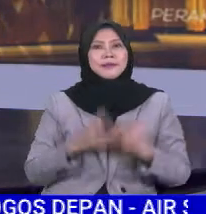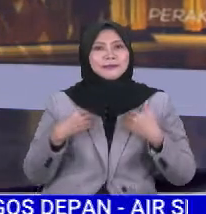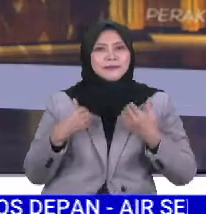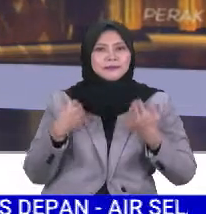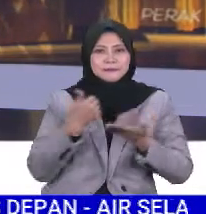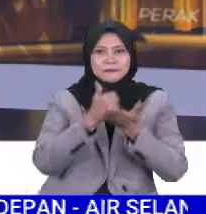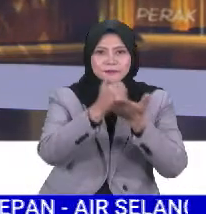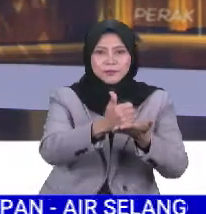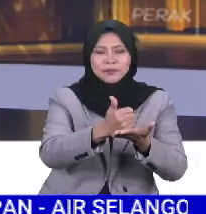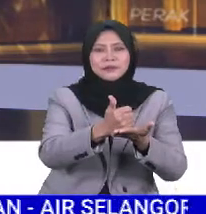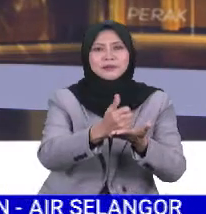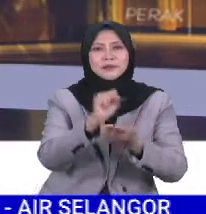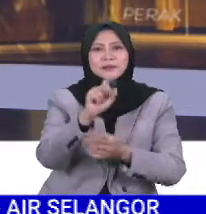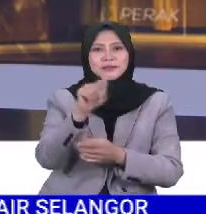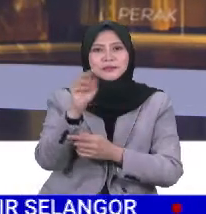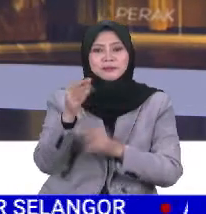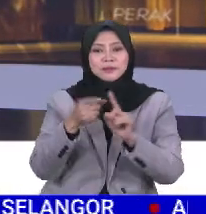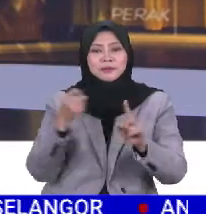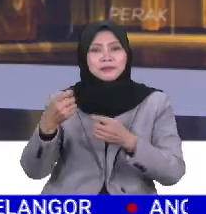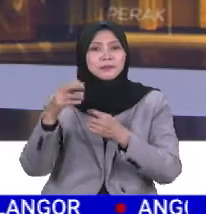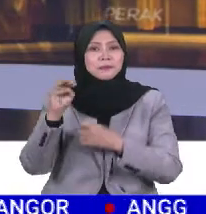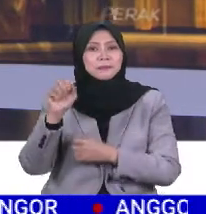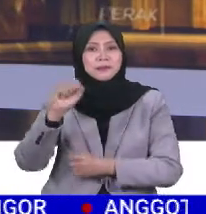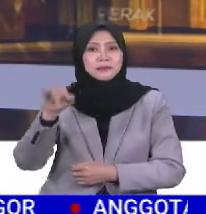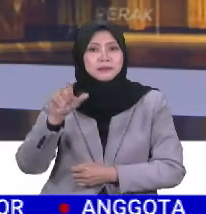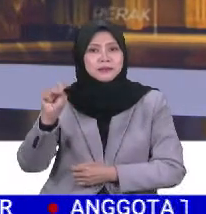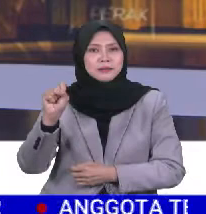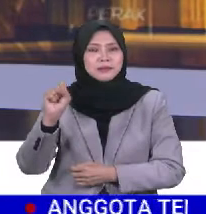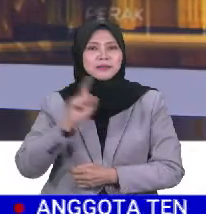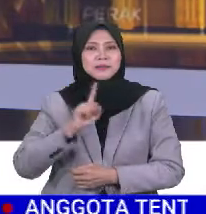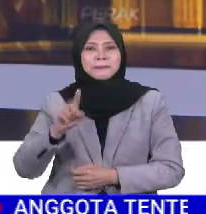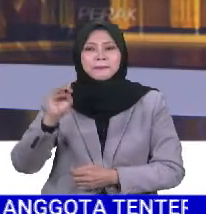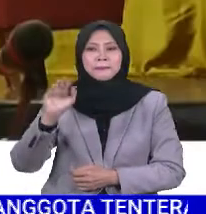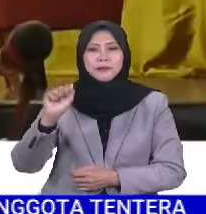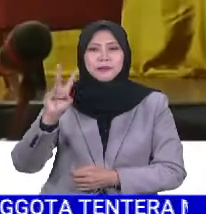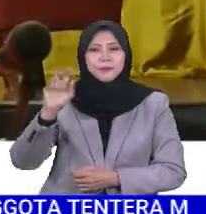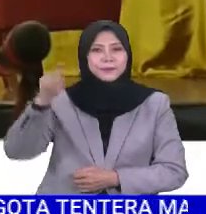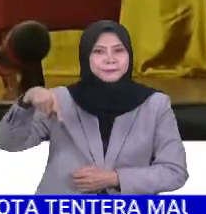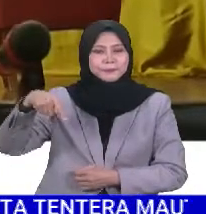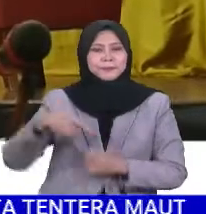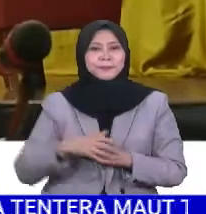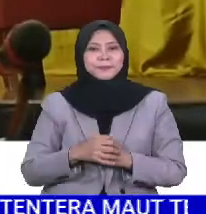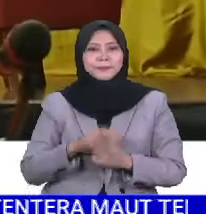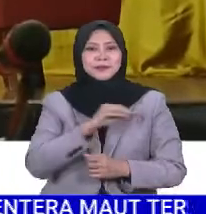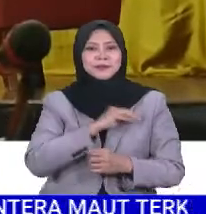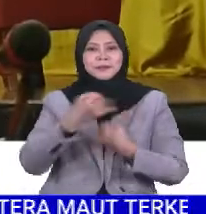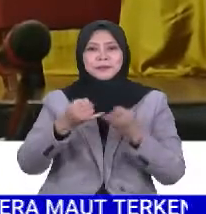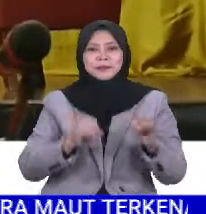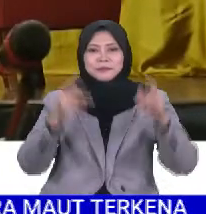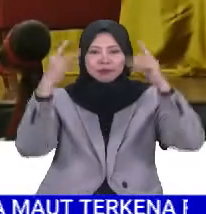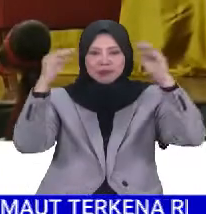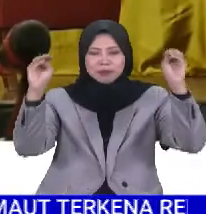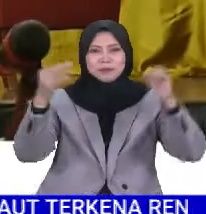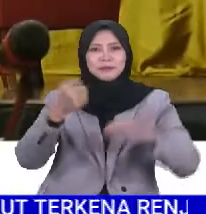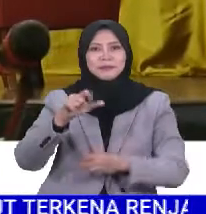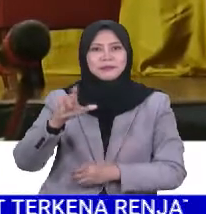Kim bantuan yang ditawarkan majas agama Islam wilayah Persekutuan Maulid mendorong menteri di jabatan Perdana Menteri